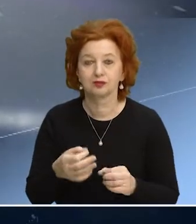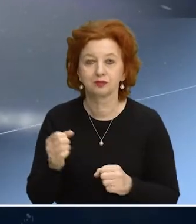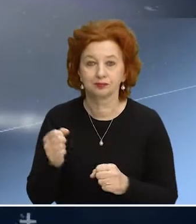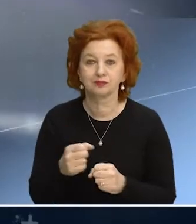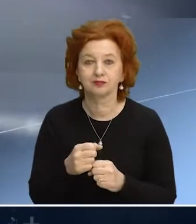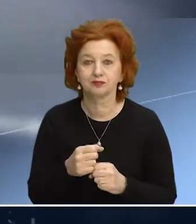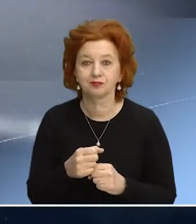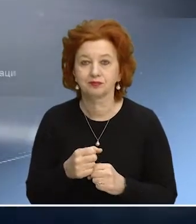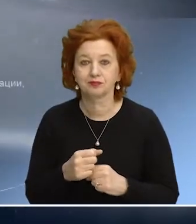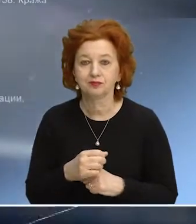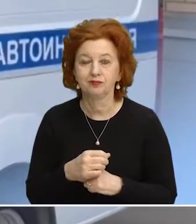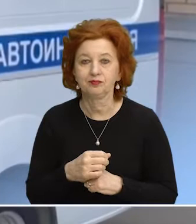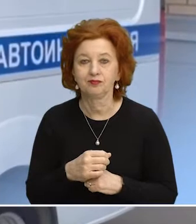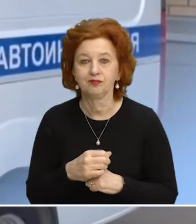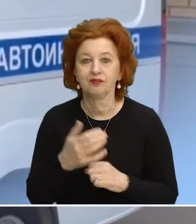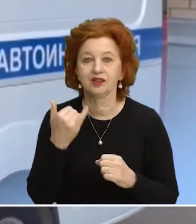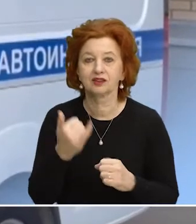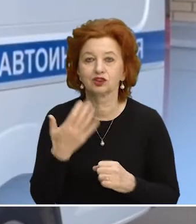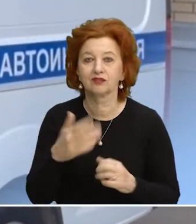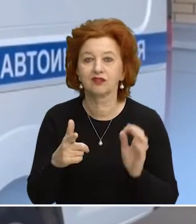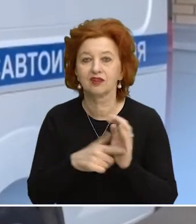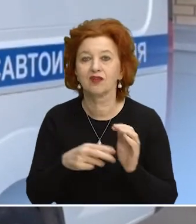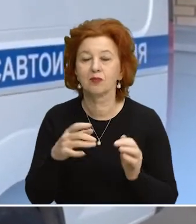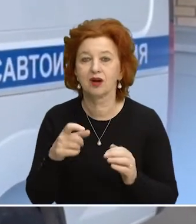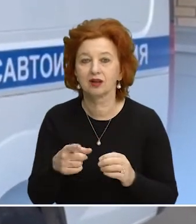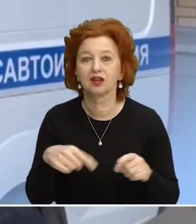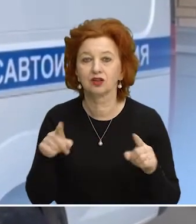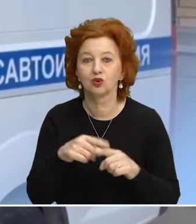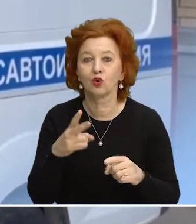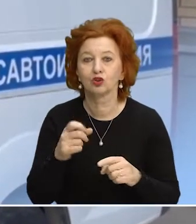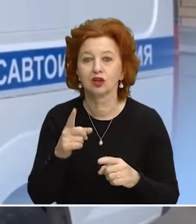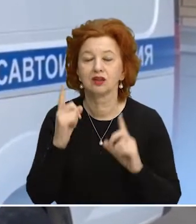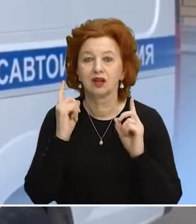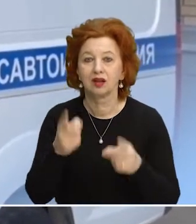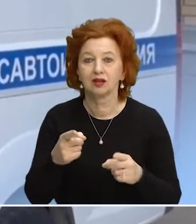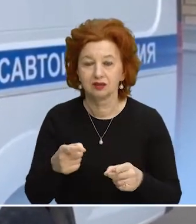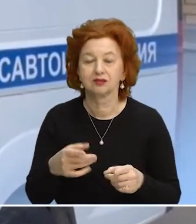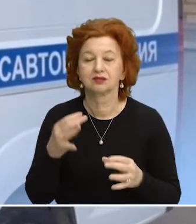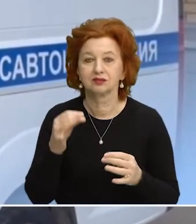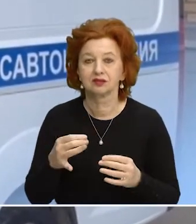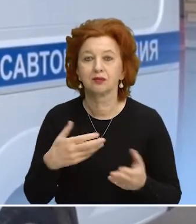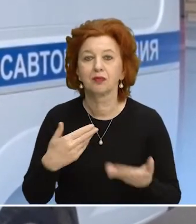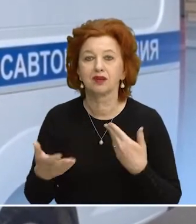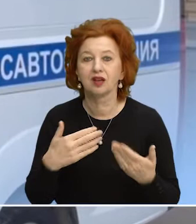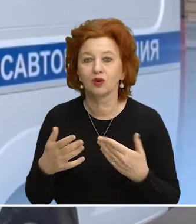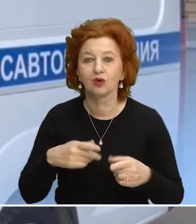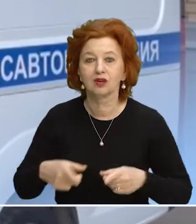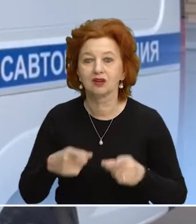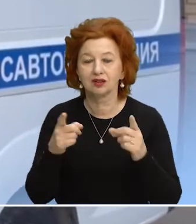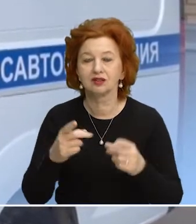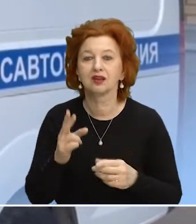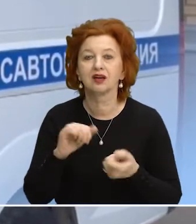подробностями Александр Мухин. 7 марта в 2 часа 50 минут на 269 километре